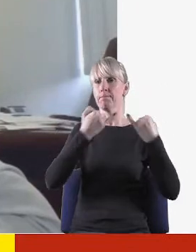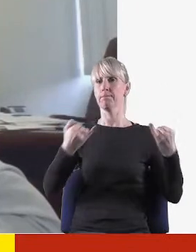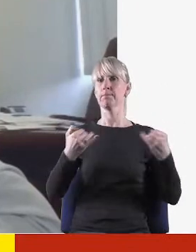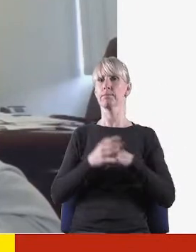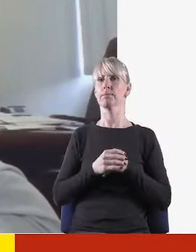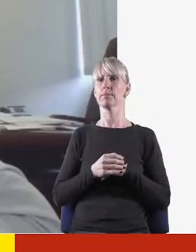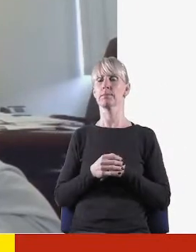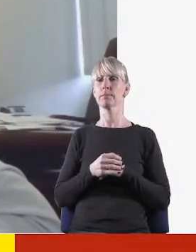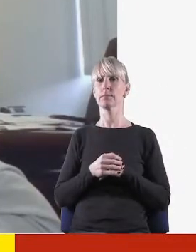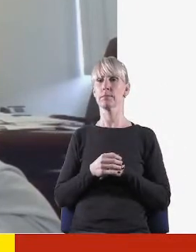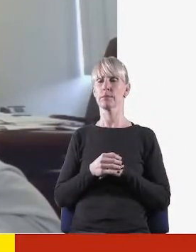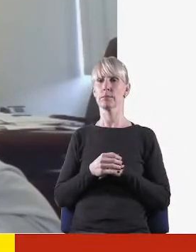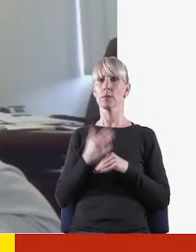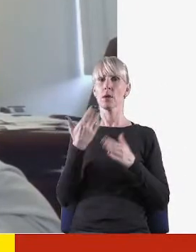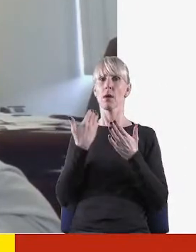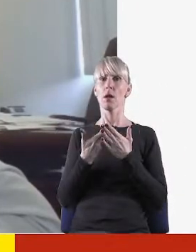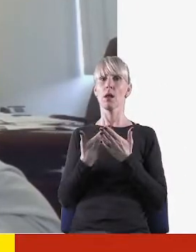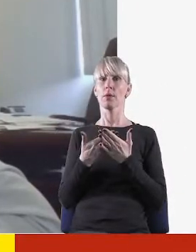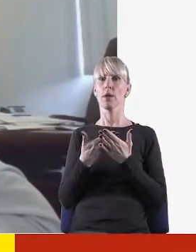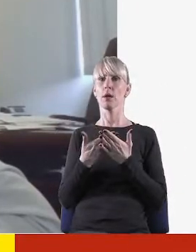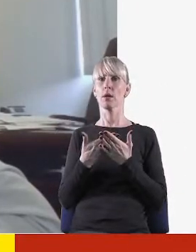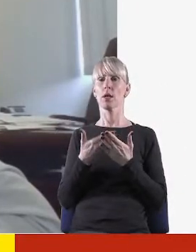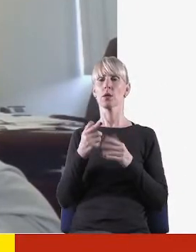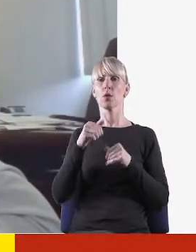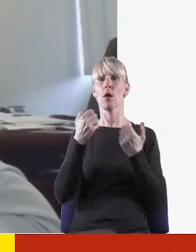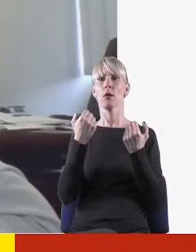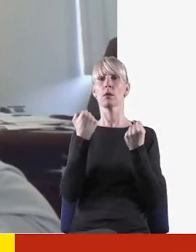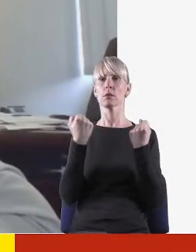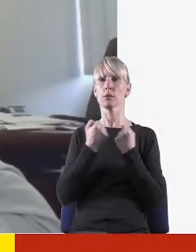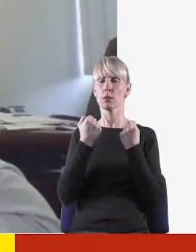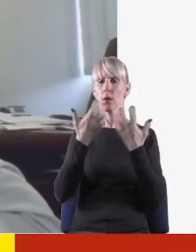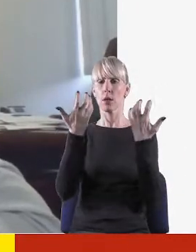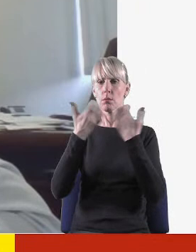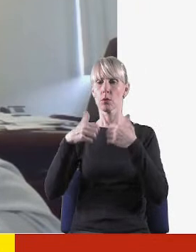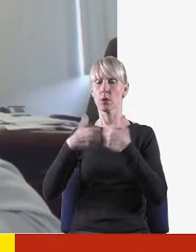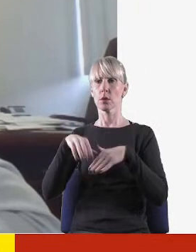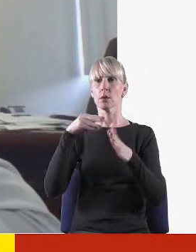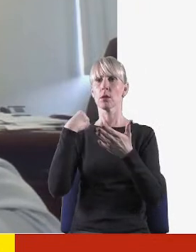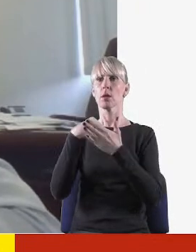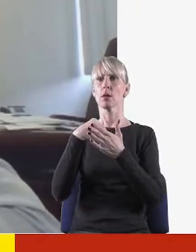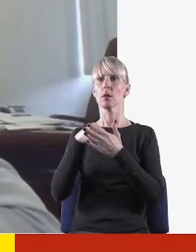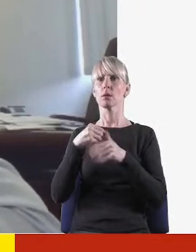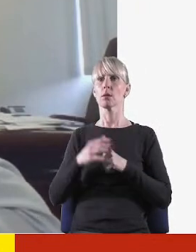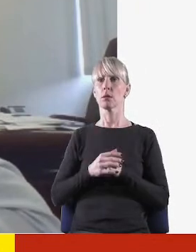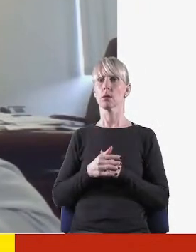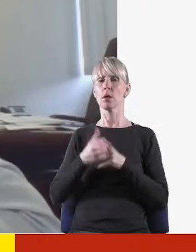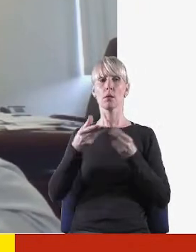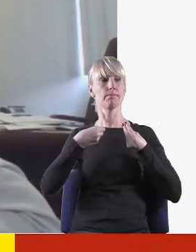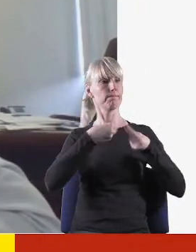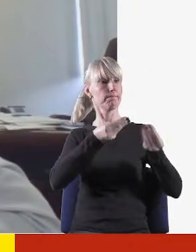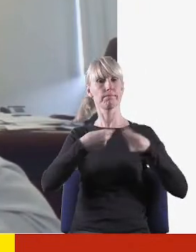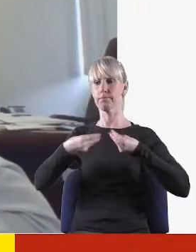I w związku z tym ten sprzęt jest zakupowany i jest na etapie przekazywania